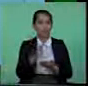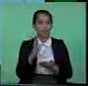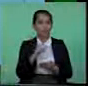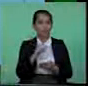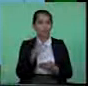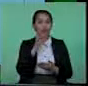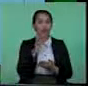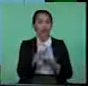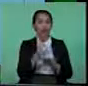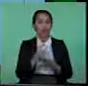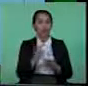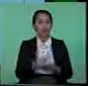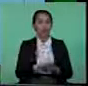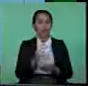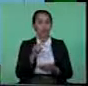kerak.